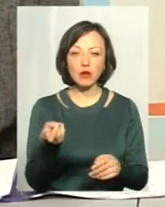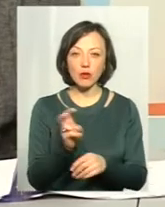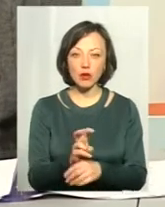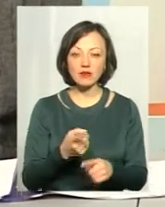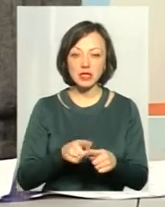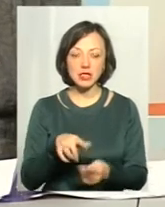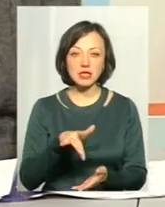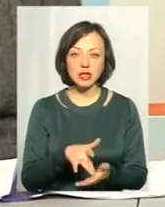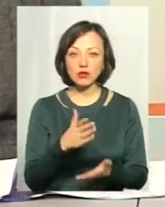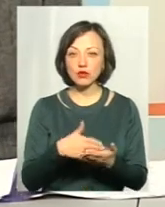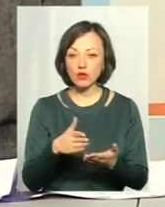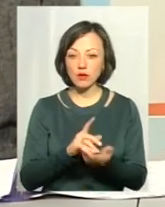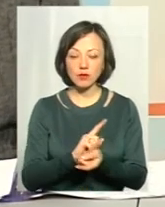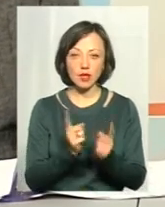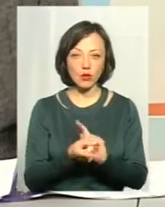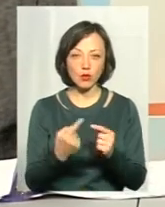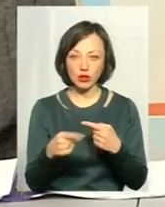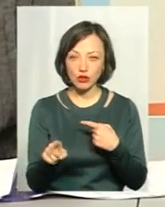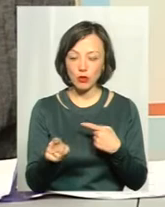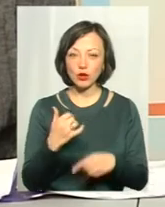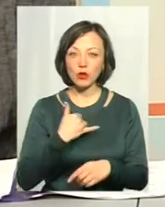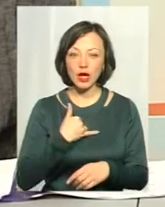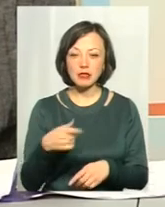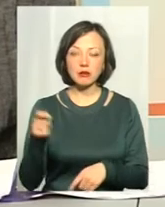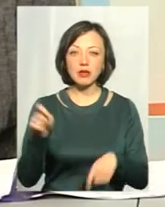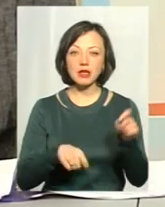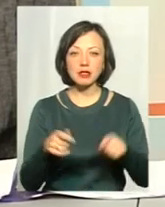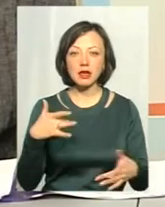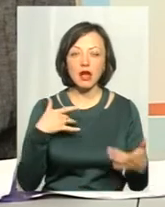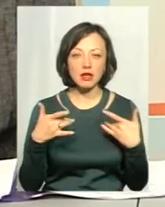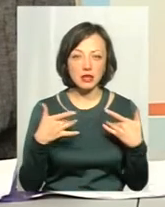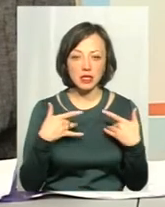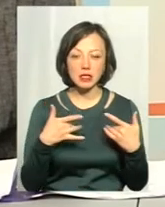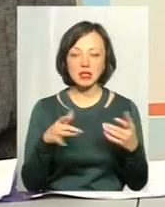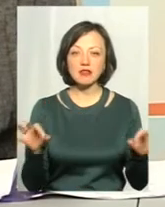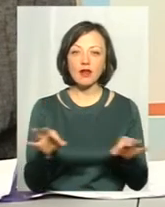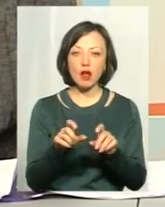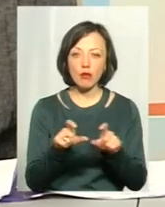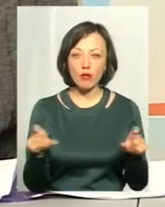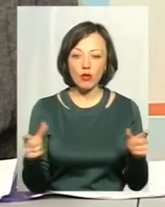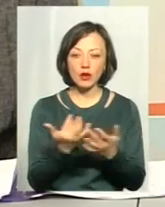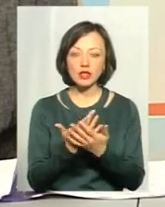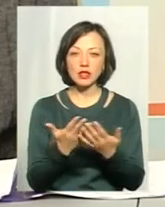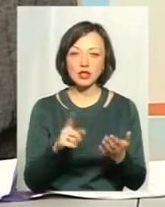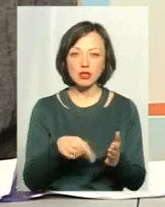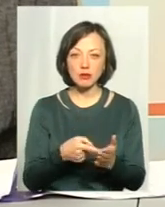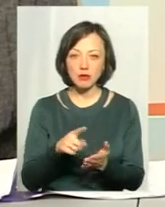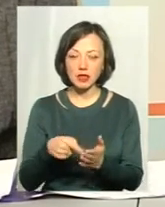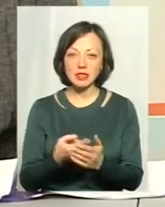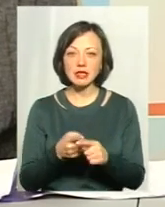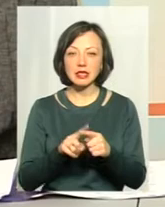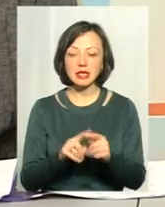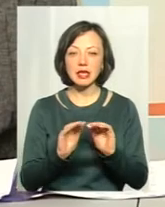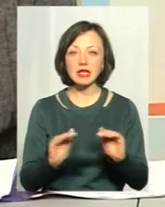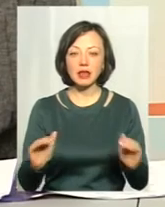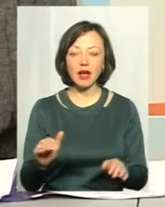в цей центр, вони зовсім стають іншими. До нас приїздять артисти. І з філармонії, і з інших міст. Ми цих дітей водимо в